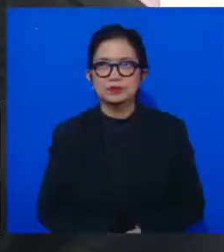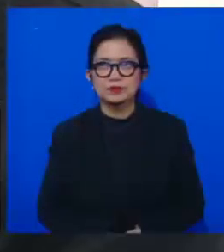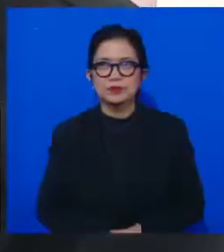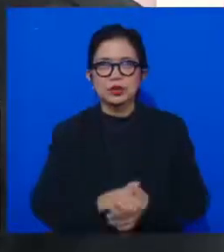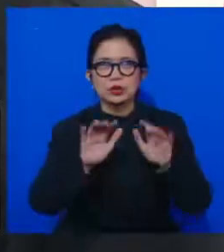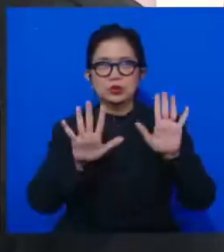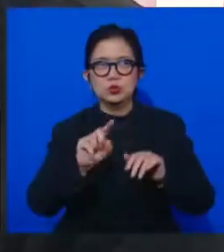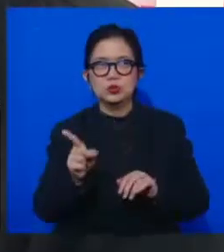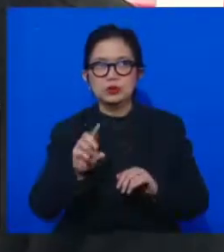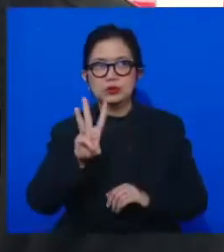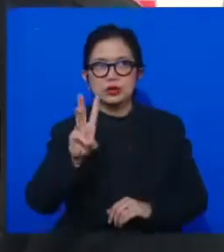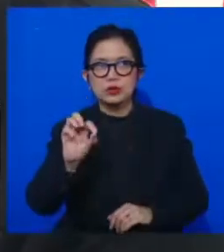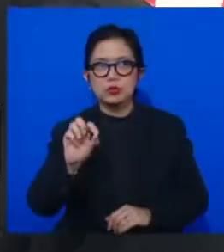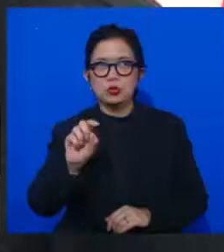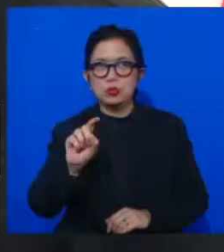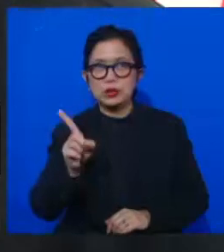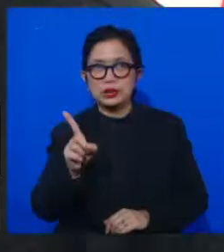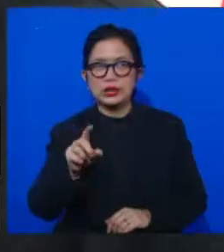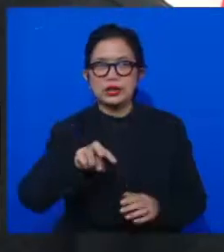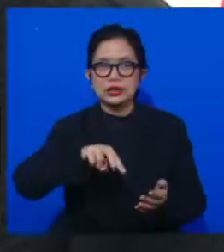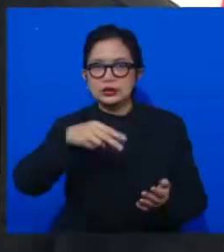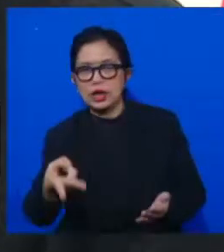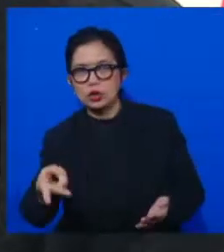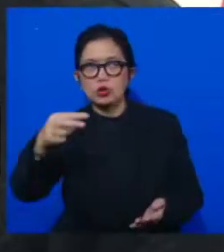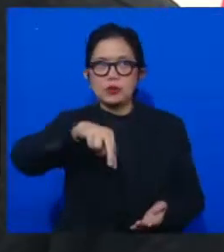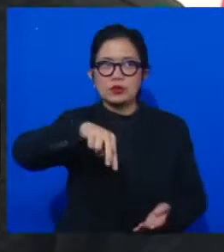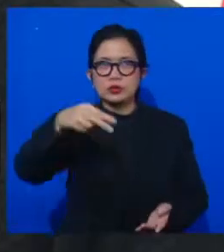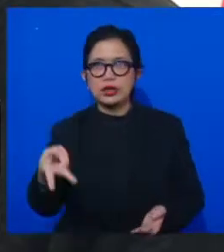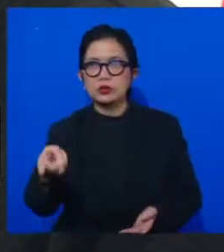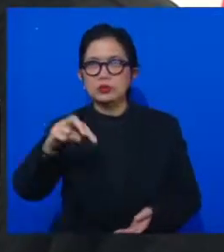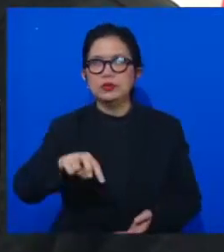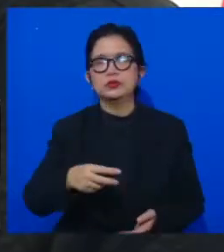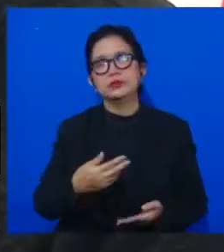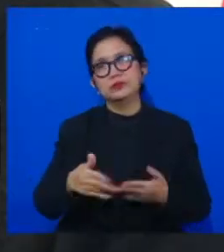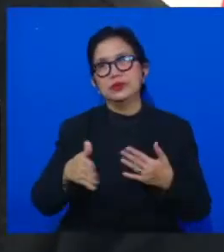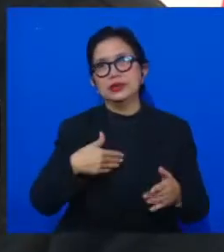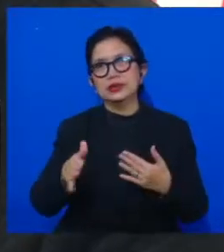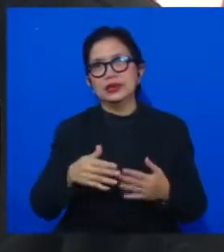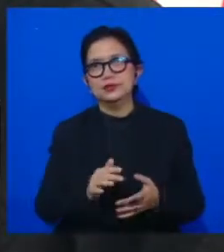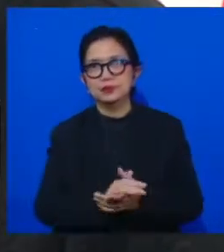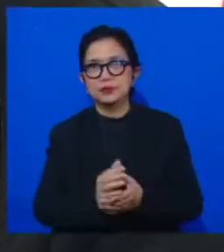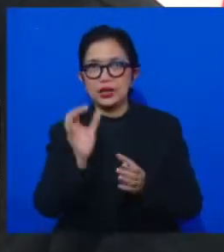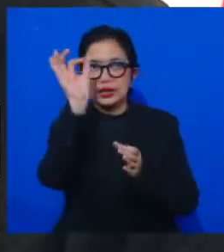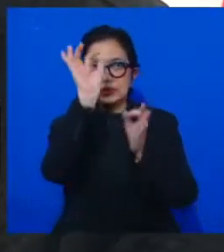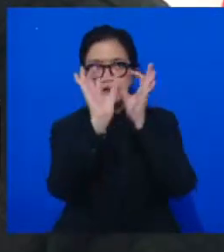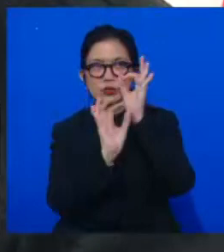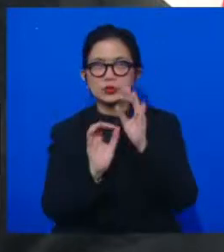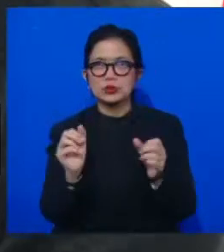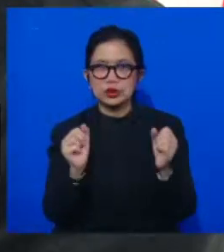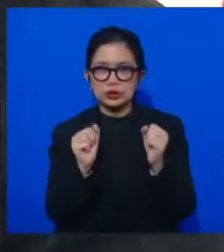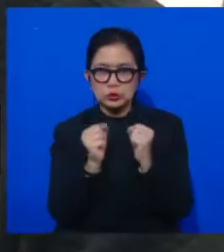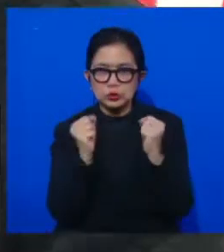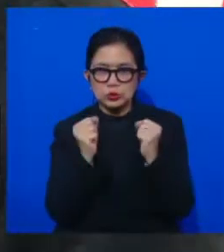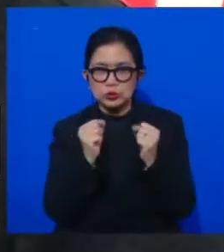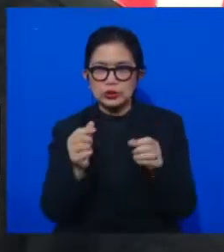10-30 menit sering ya jatuh-jatuh seperti itu, tapi itu sudah terbiasa. Dan aman kok, jadi salju di sini kan cukup gembur, jadi kita jatuh nggak